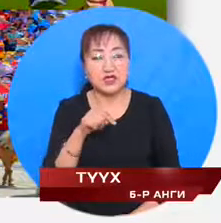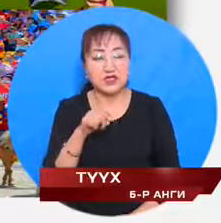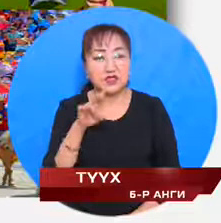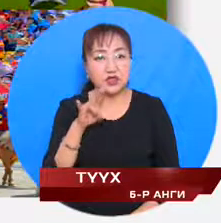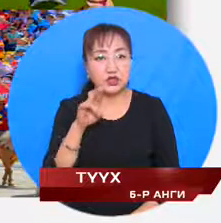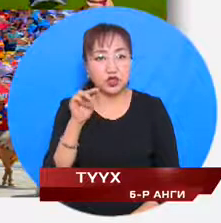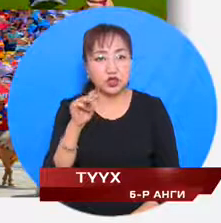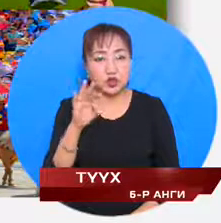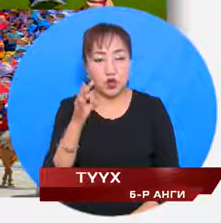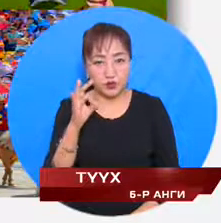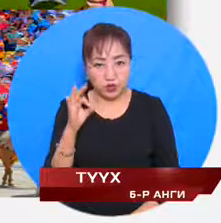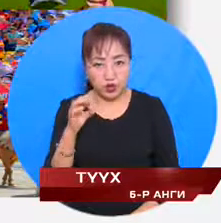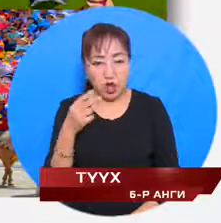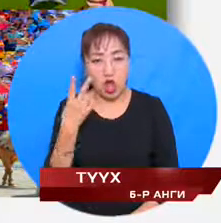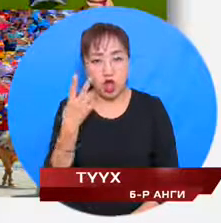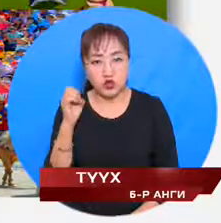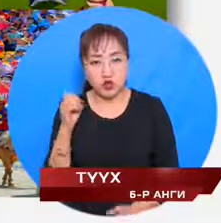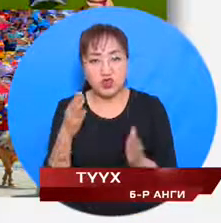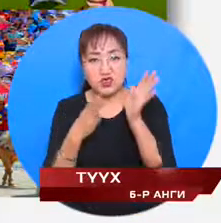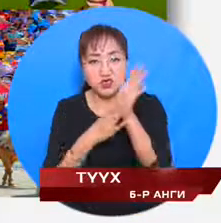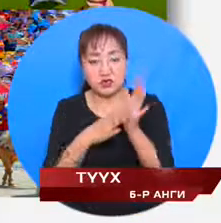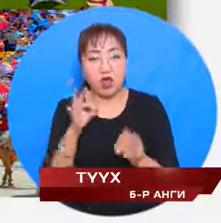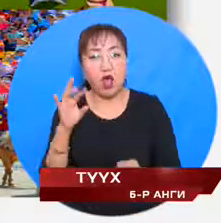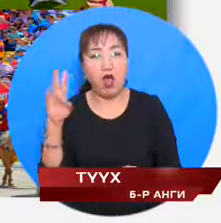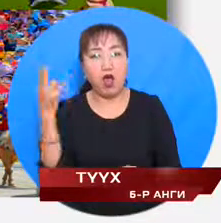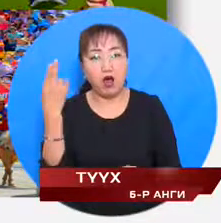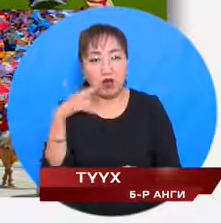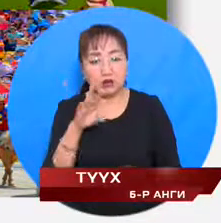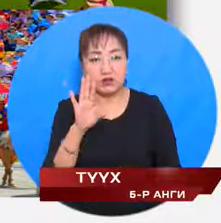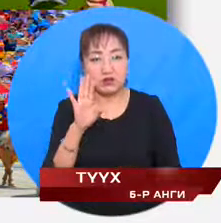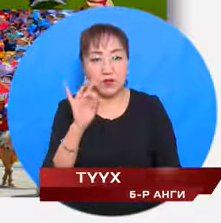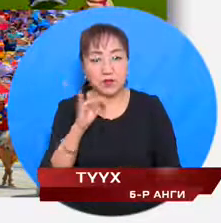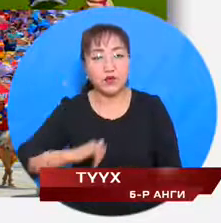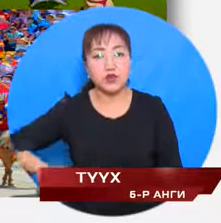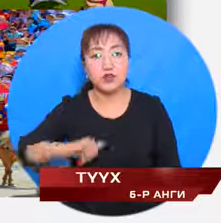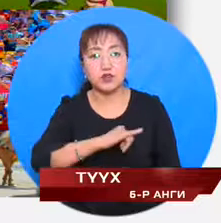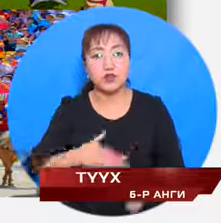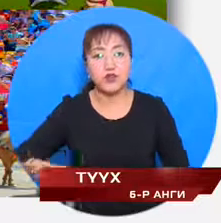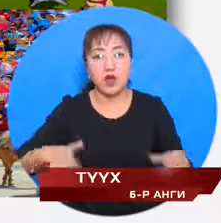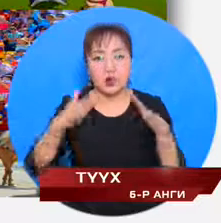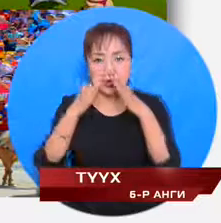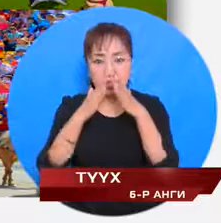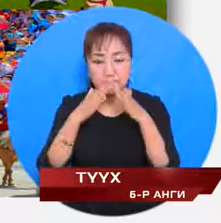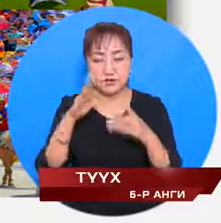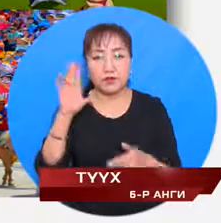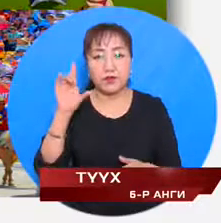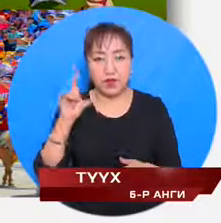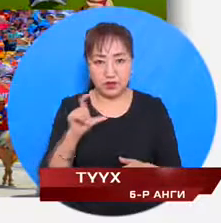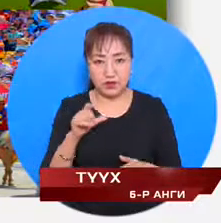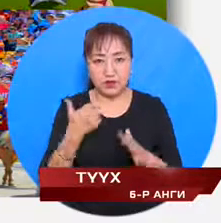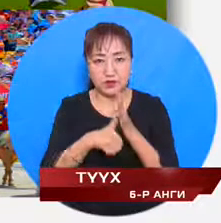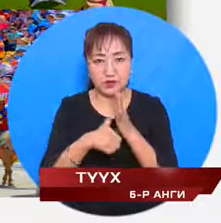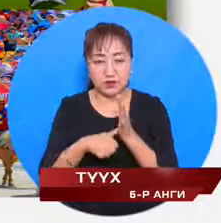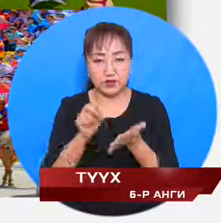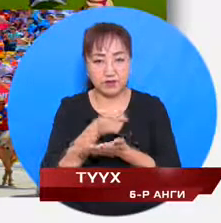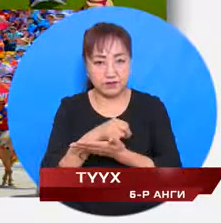өмнөх 209 онд болсон үйл явдал дээр буюу ямар улс байгуулагдсан болоо? Хүүхдүүд маань дэвтэр дээр нь тэмдэглээд